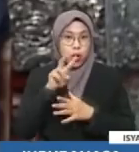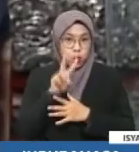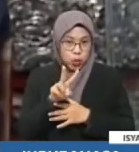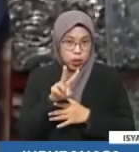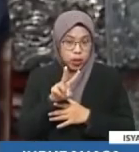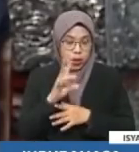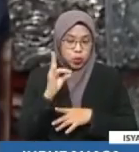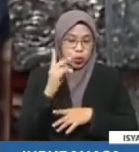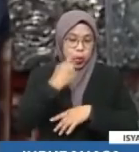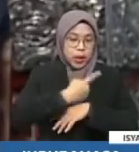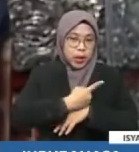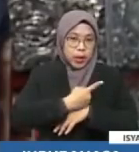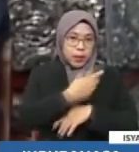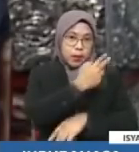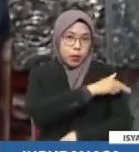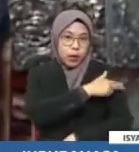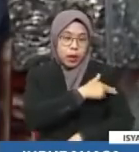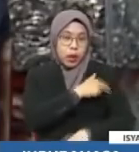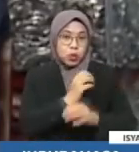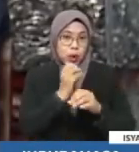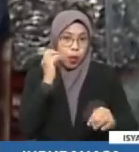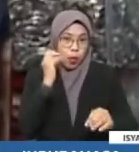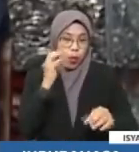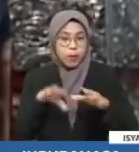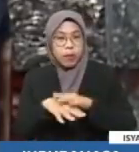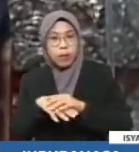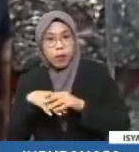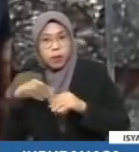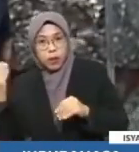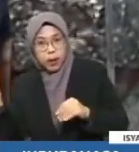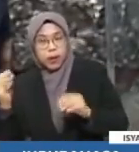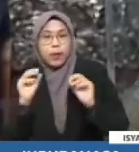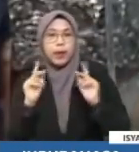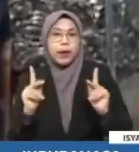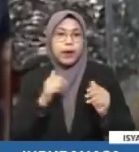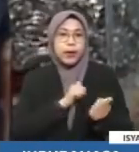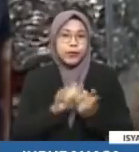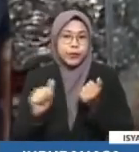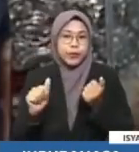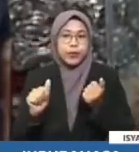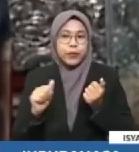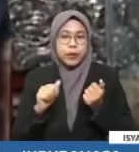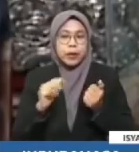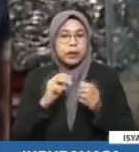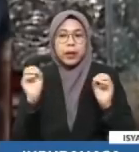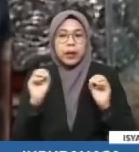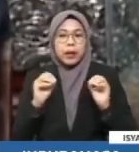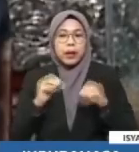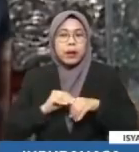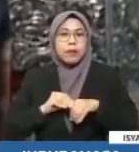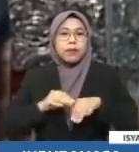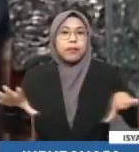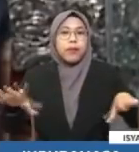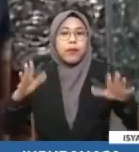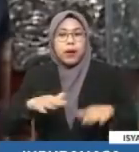maksud tujuh hari di hotel di sungai Buluh bila keluar Oke dan saya dirumuskan sebagai tidak akan